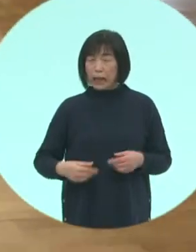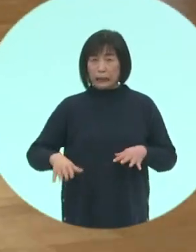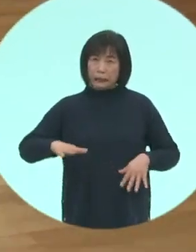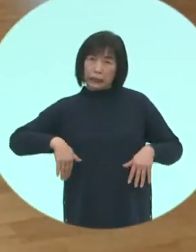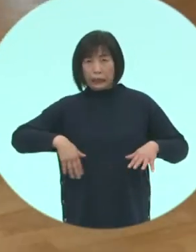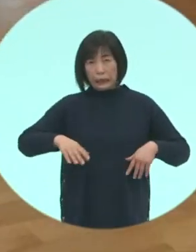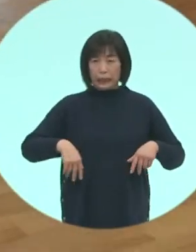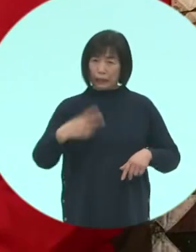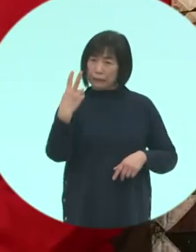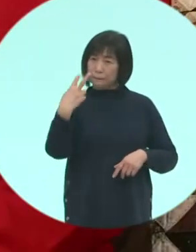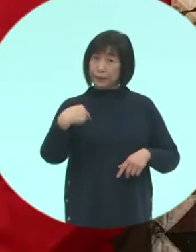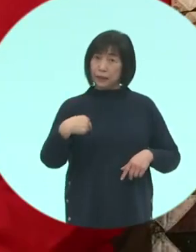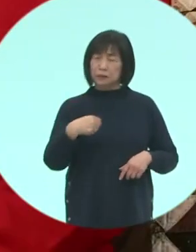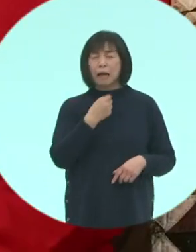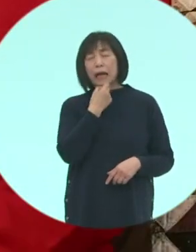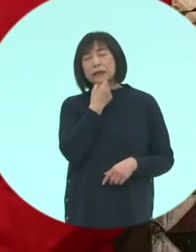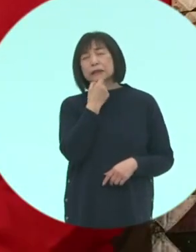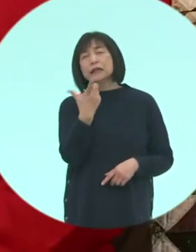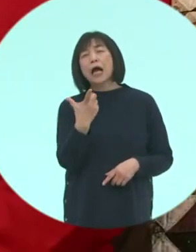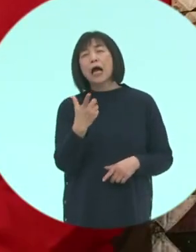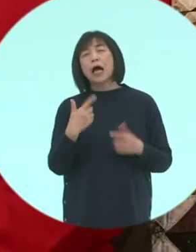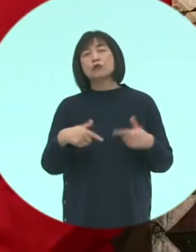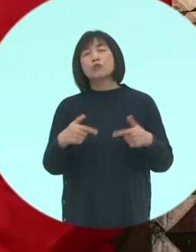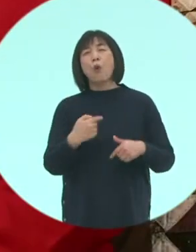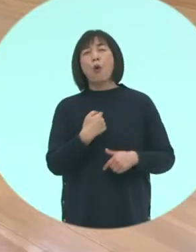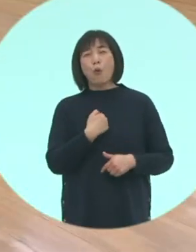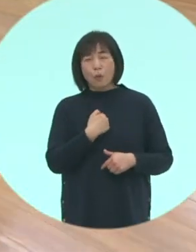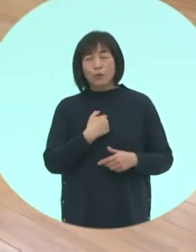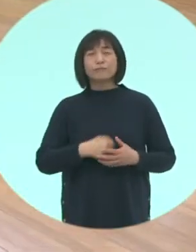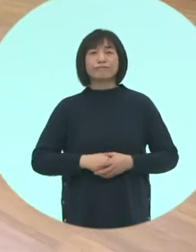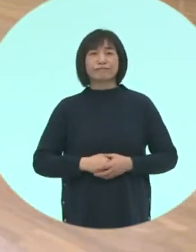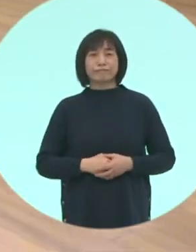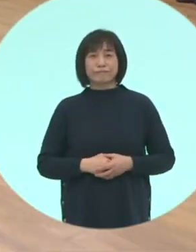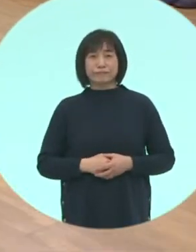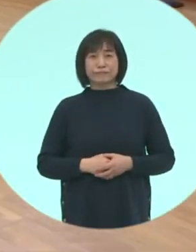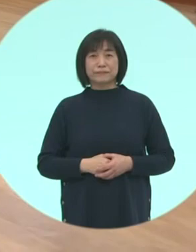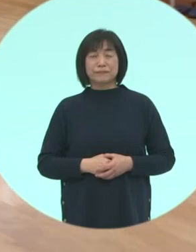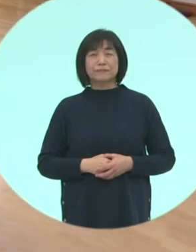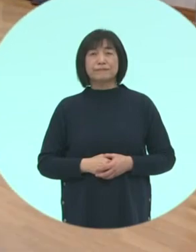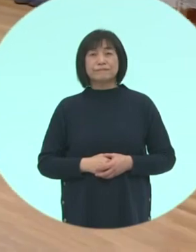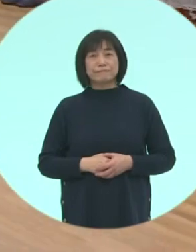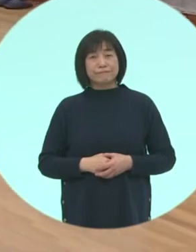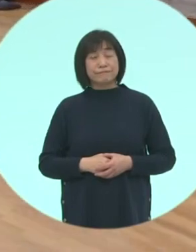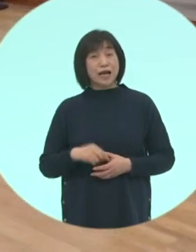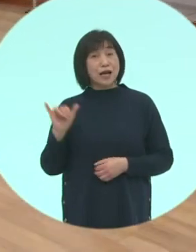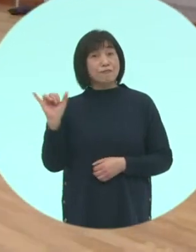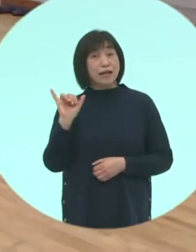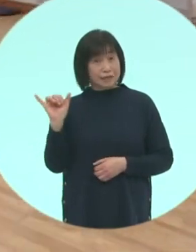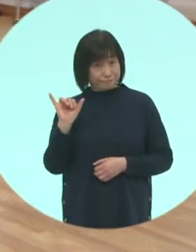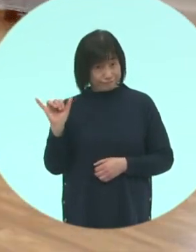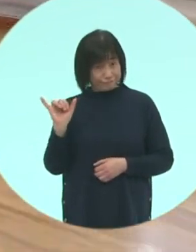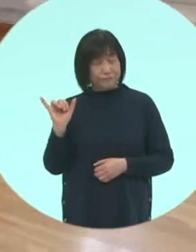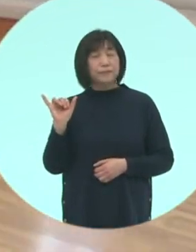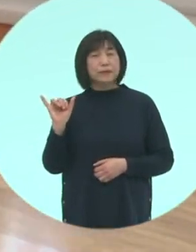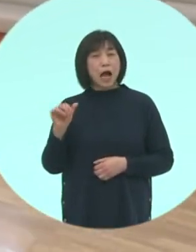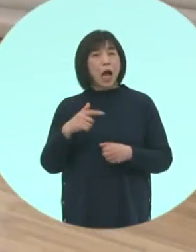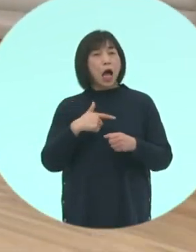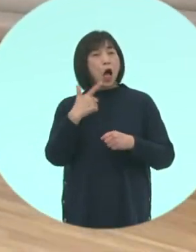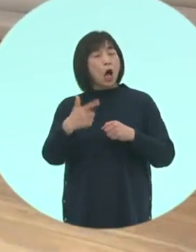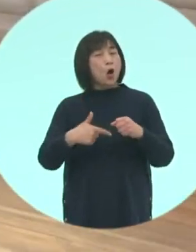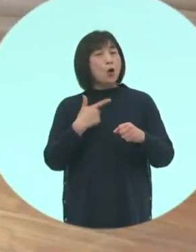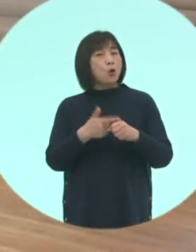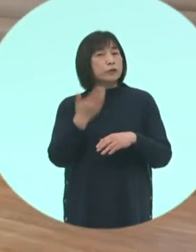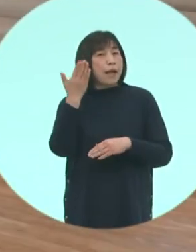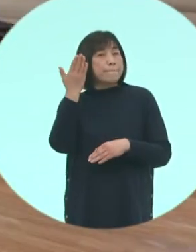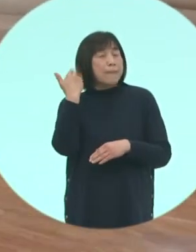だらしなく思われるのは嫌だなっていう気は常にありますね。 そんな2人にとって6年前から岐